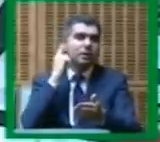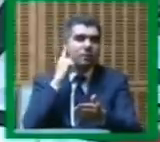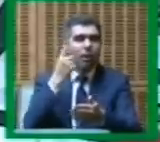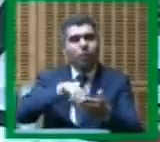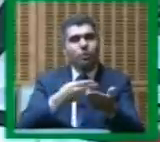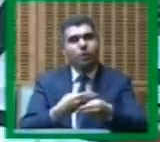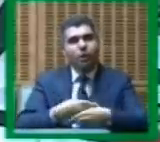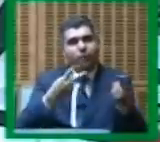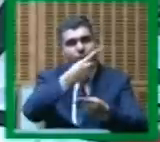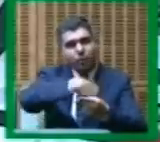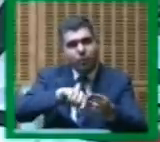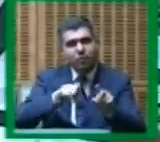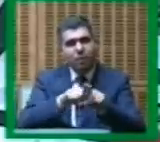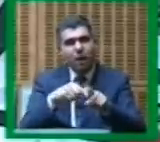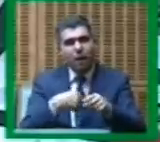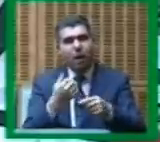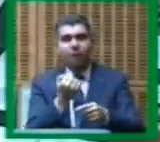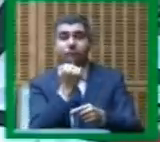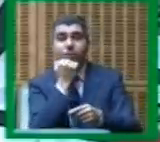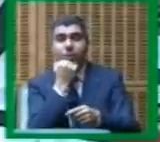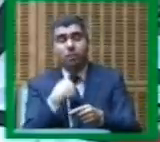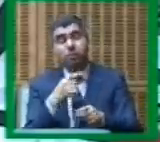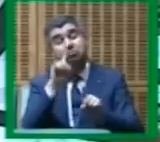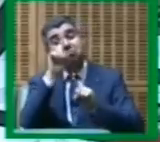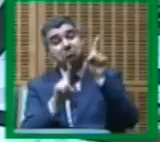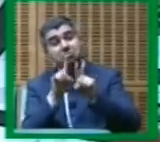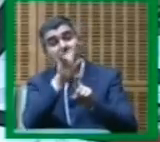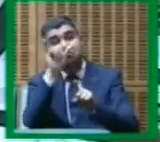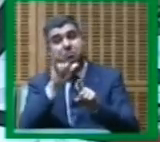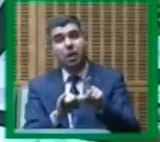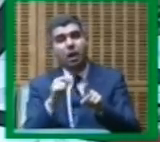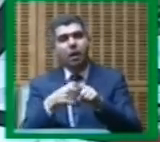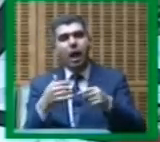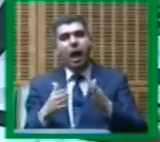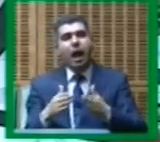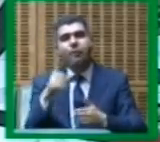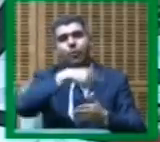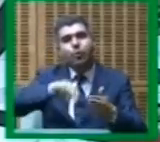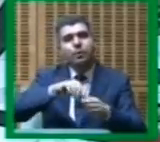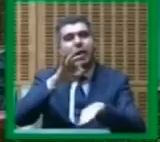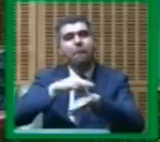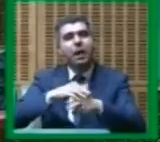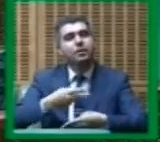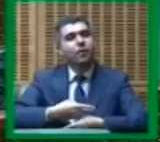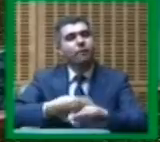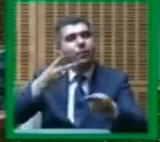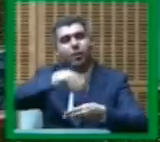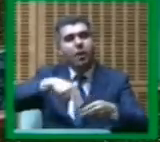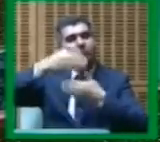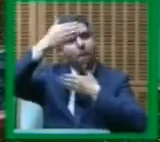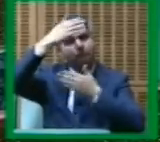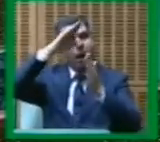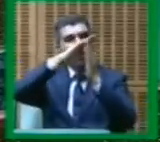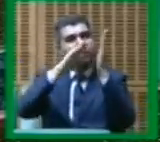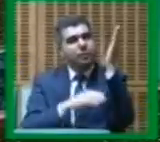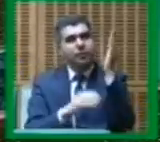كيكون ديال الدوله يمكن نخطئوا فيه، انا كنقولها، ولكن لا ما يشفعوا لنا فيه هو ان الخوف من الصحه ديال المغاربه فوق كل اعتبار، ولكن مع كامل الاسف